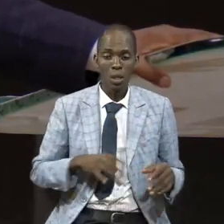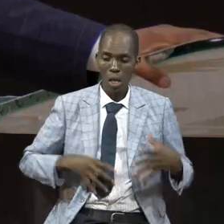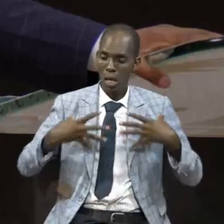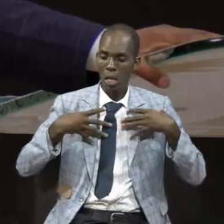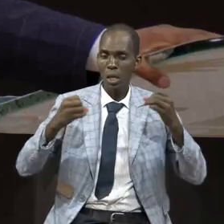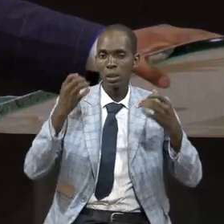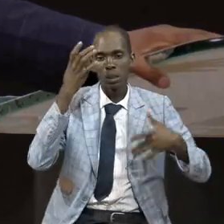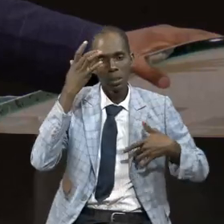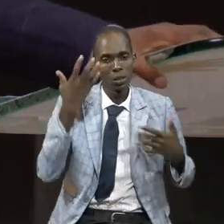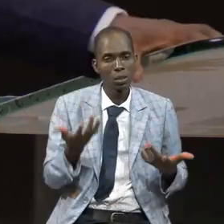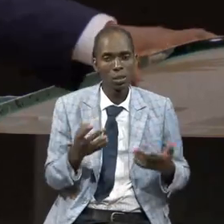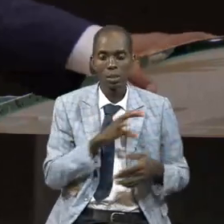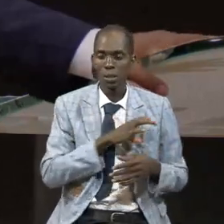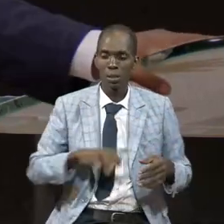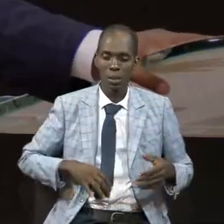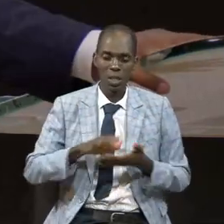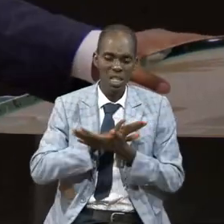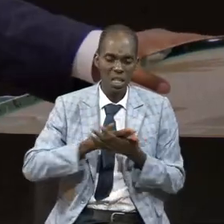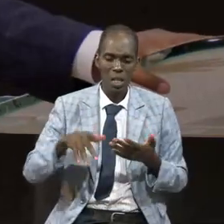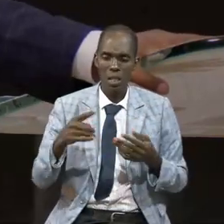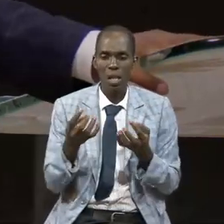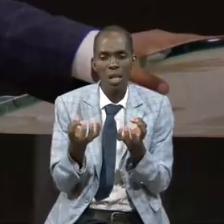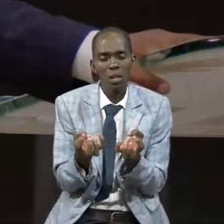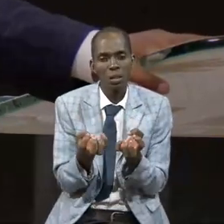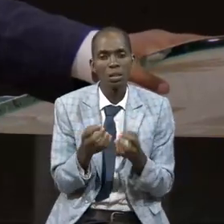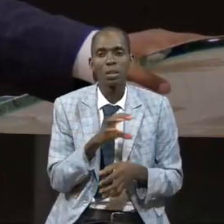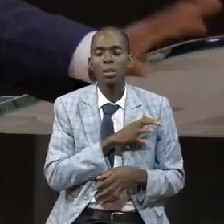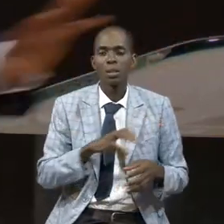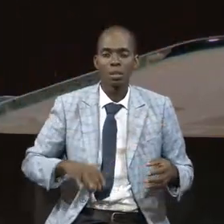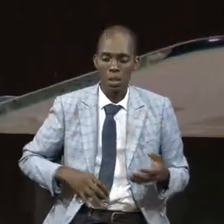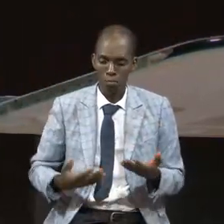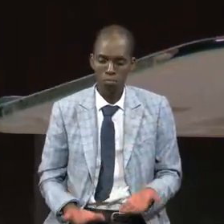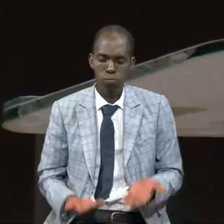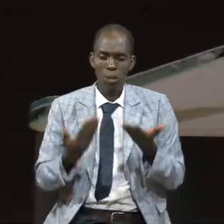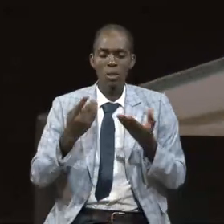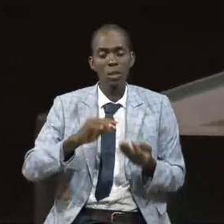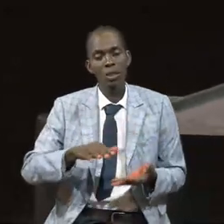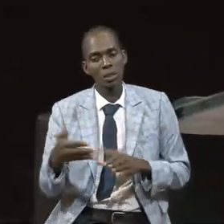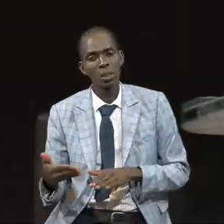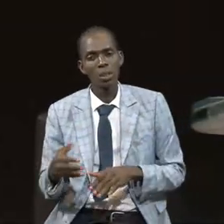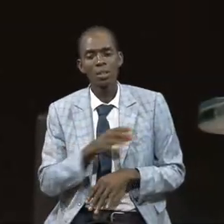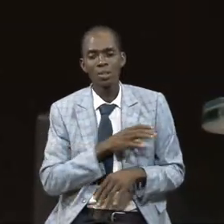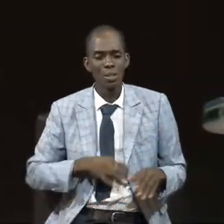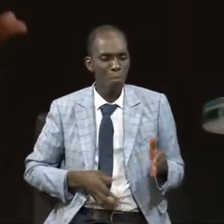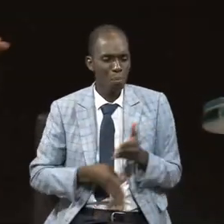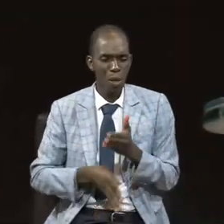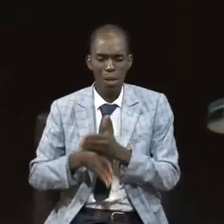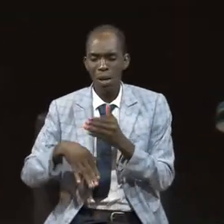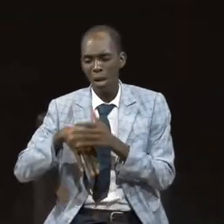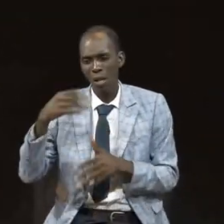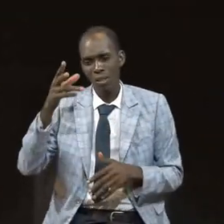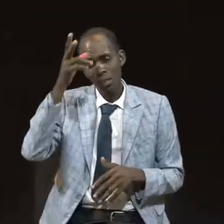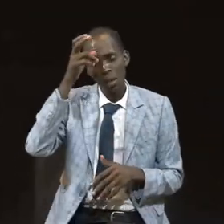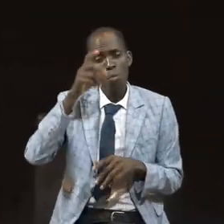malades, purifiait les lépreux, ressuscitait les morts. Il a chassé des démons. Mais tous ces